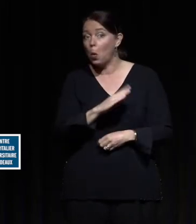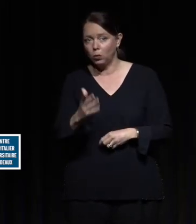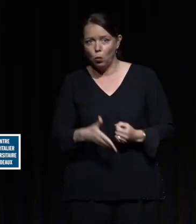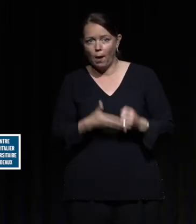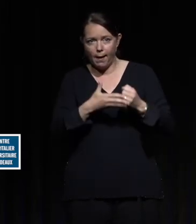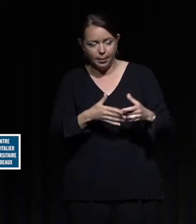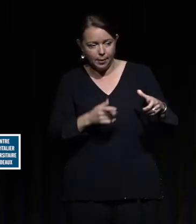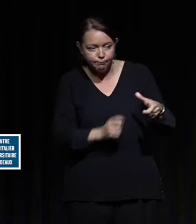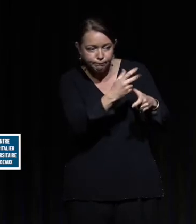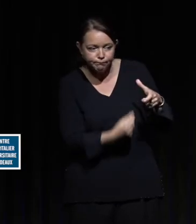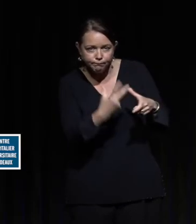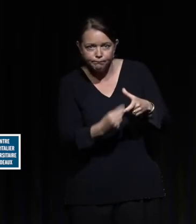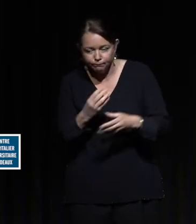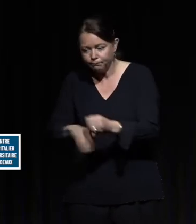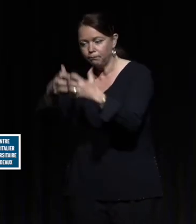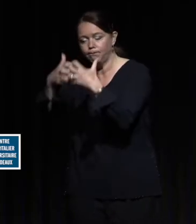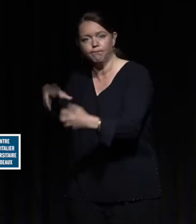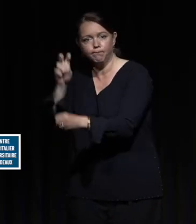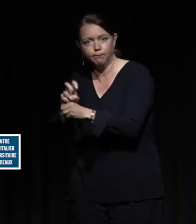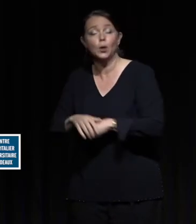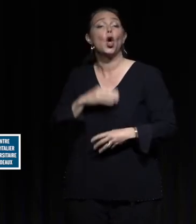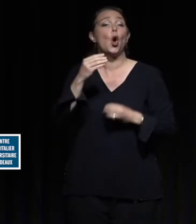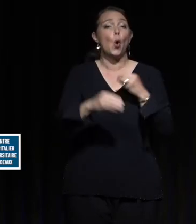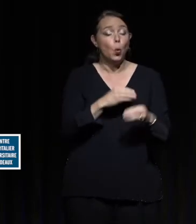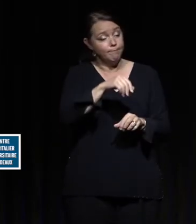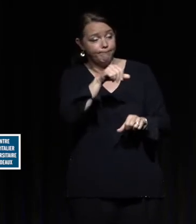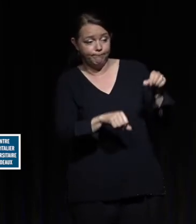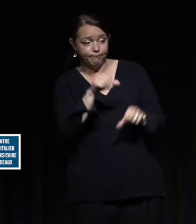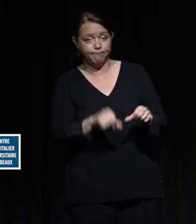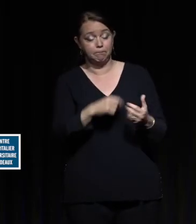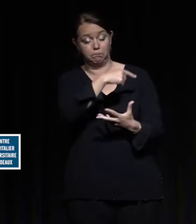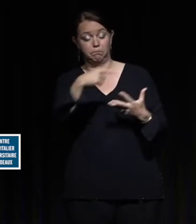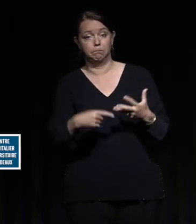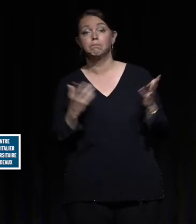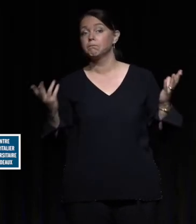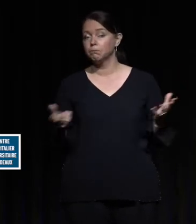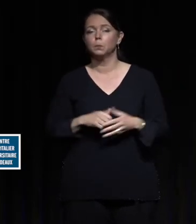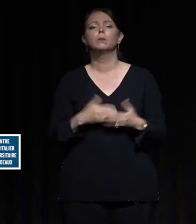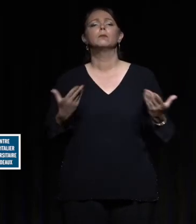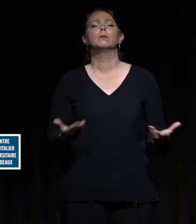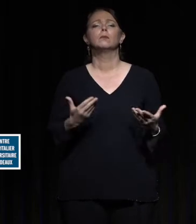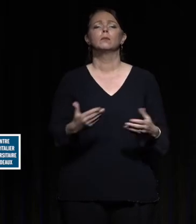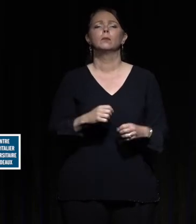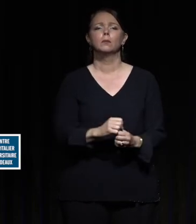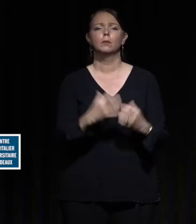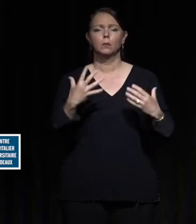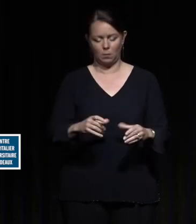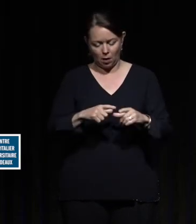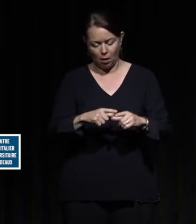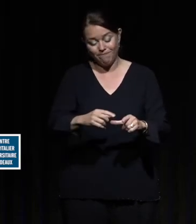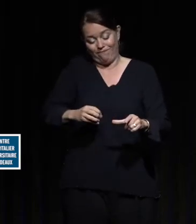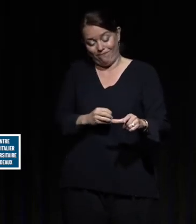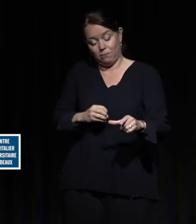traitement chirurgical. Et donc, le message là, c'est de nos jours, les patientes qui ont une endométriose recto-vaginale, leur